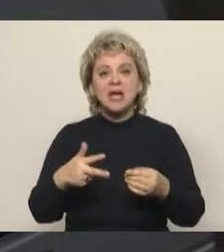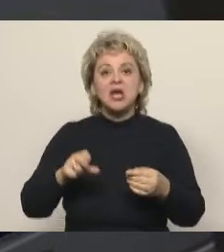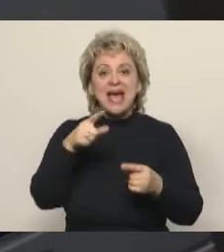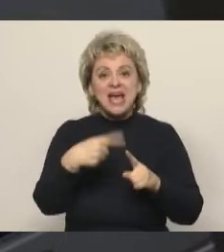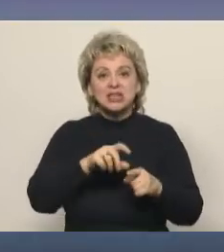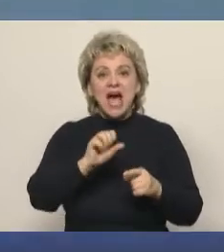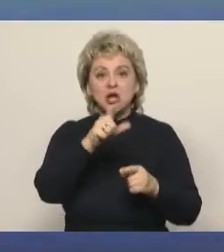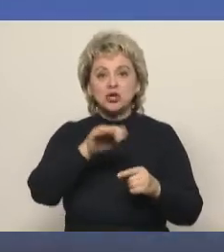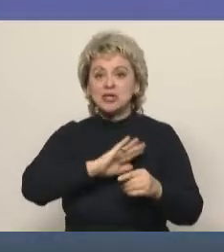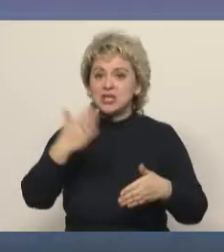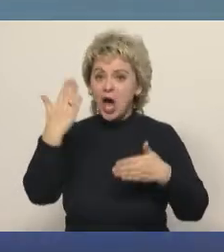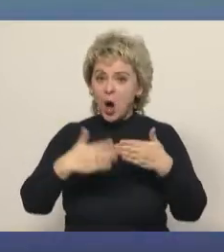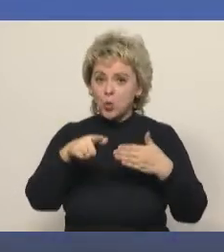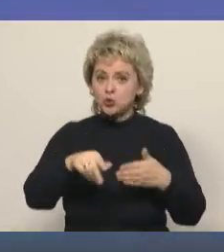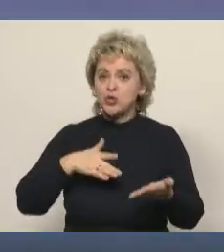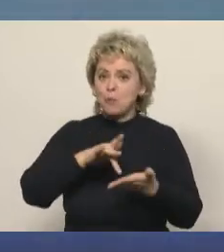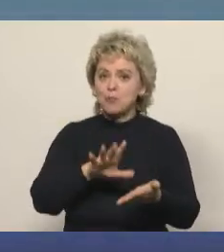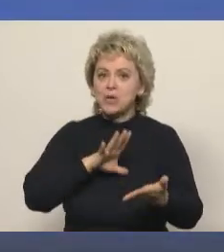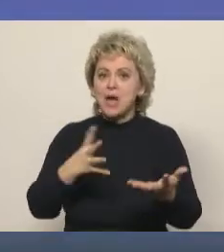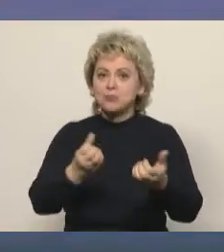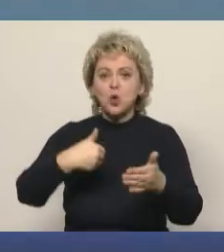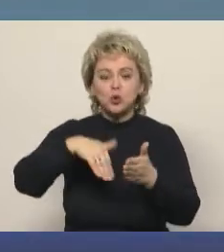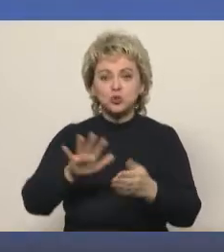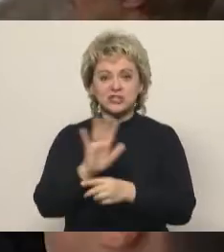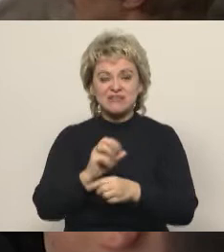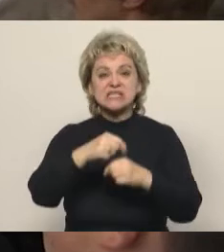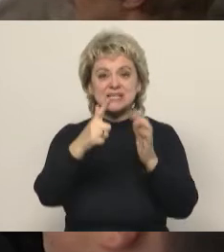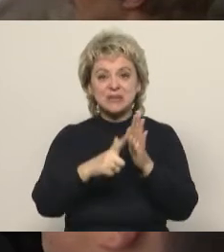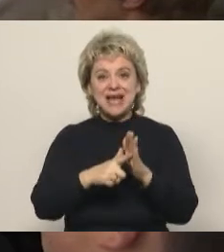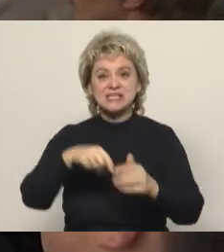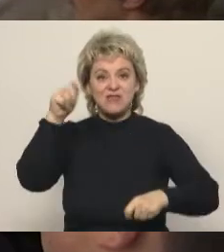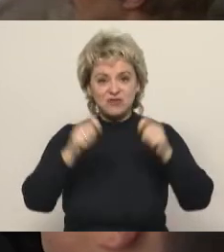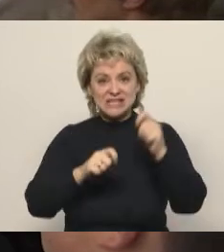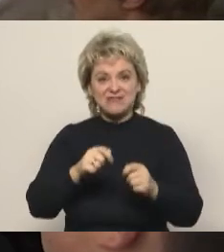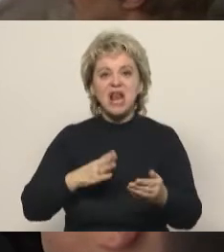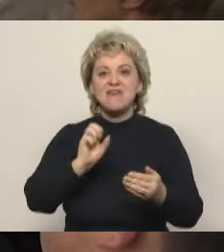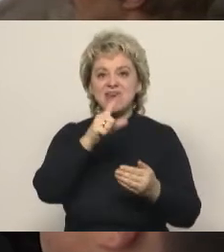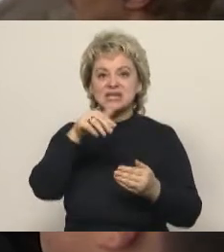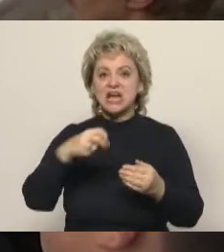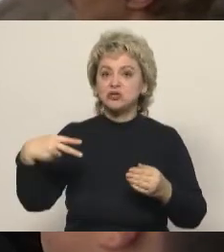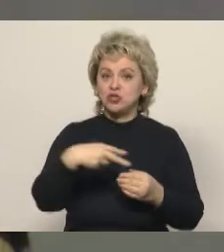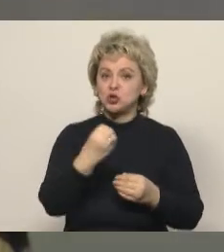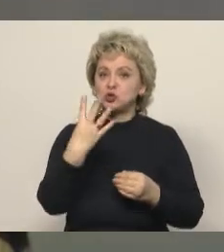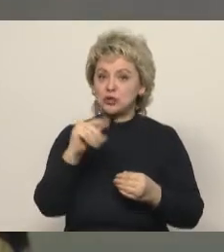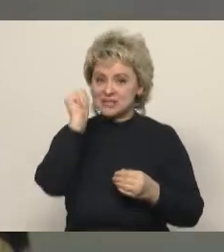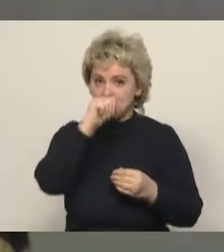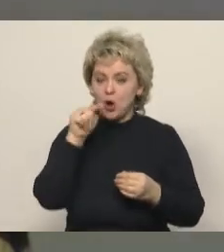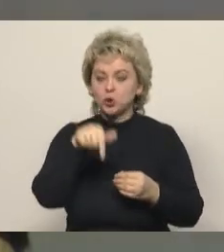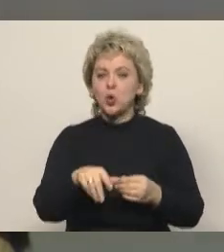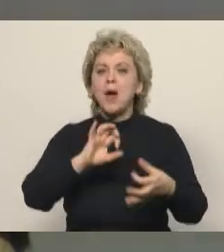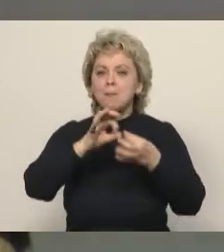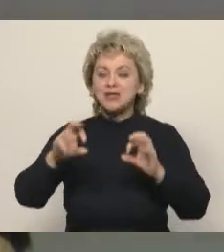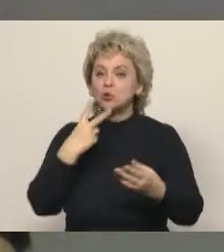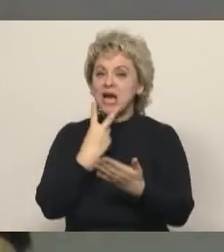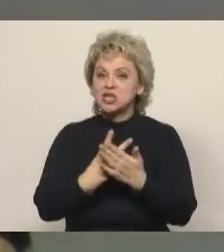Онищенко «Неоконченный маршрут» была признана лучшим российским фильмом 17-го кинофестиваля «Вертикаль» в 2014 году. Здесь